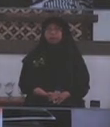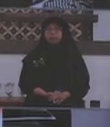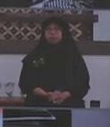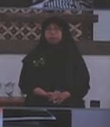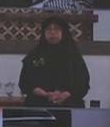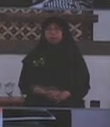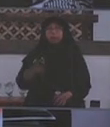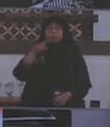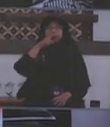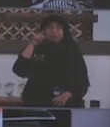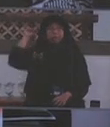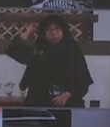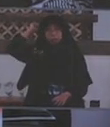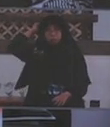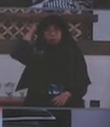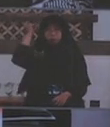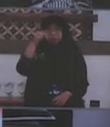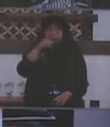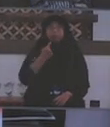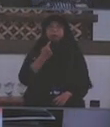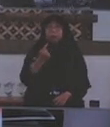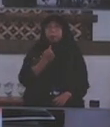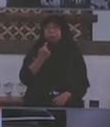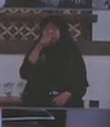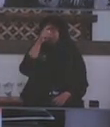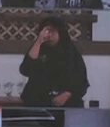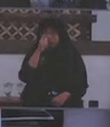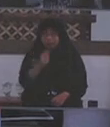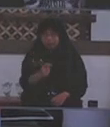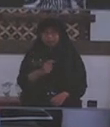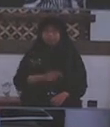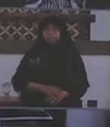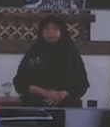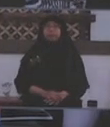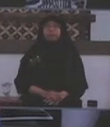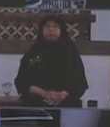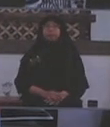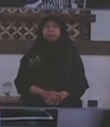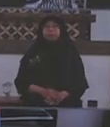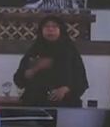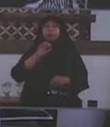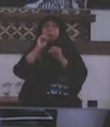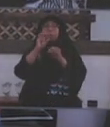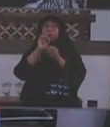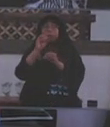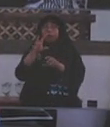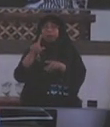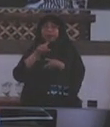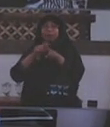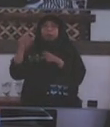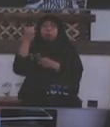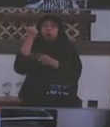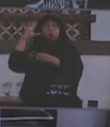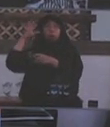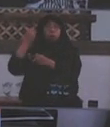Bapak dan Ibu hadirin yang kami hormati, marilah kita dengarkan dengan seksama sambutan sekaligus arahan Gubernur Jawa Tengah